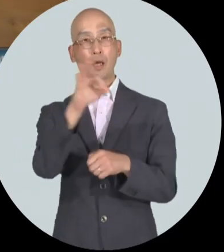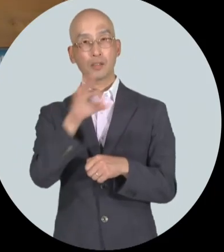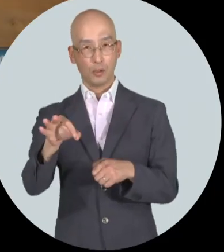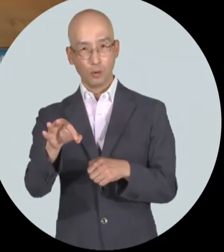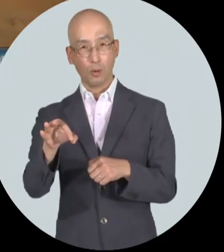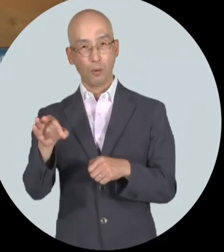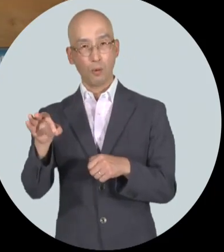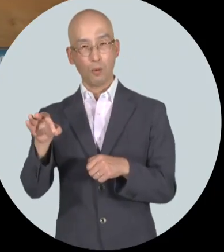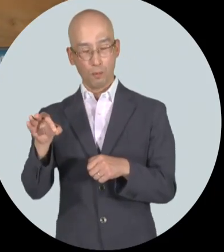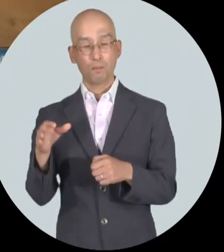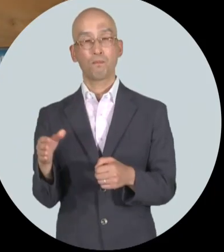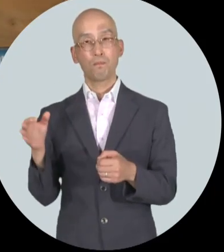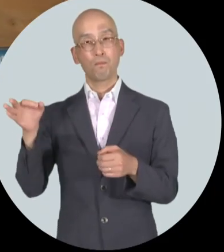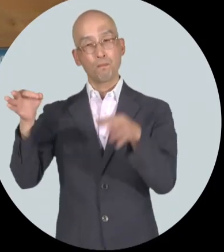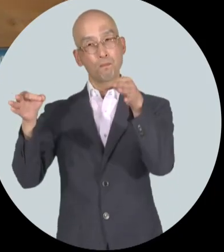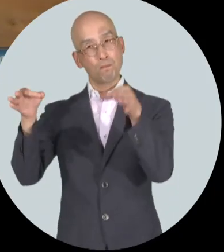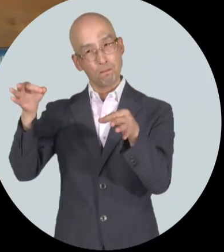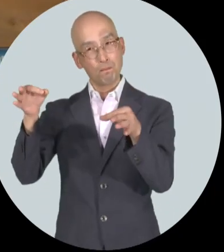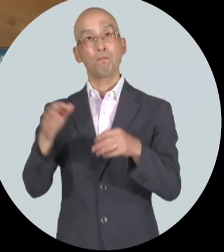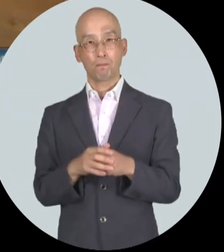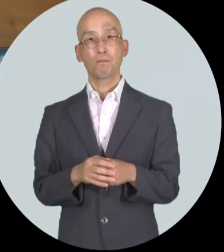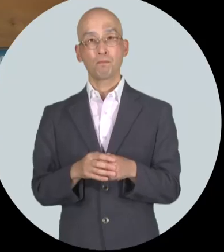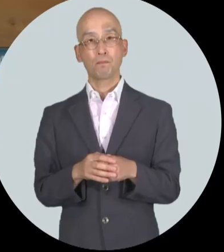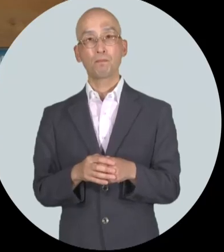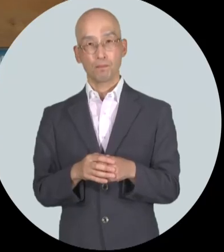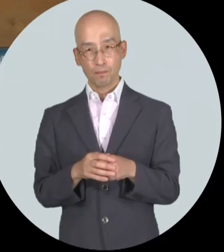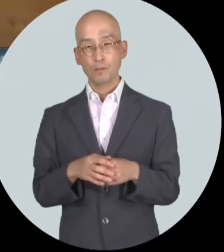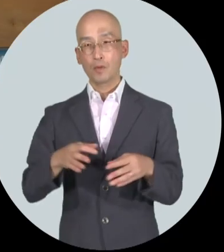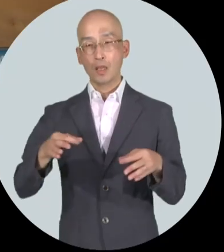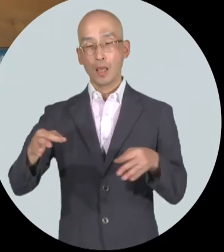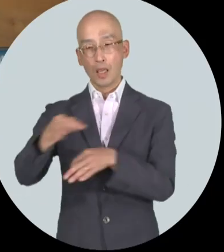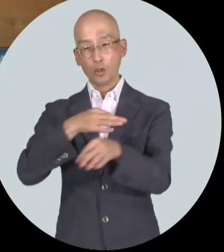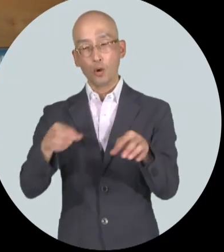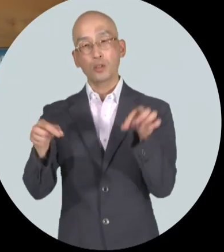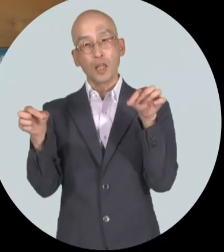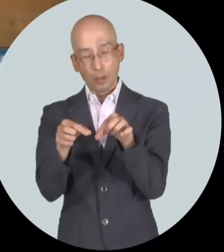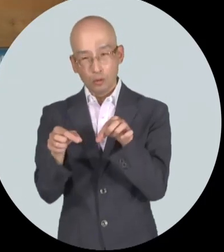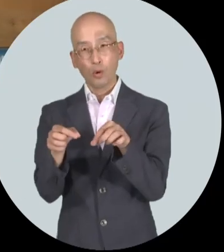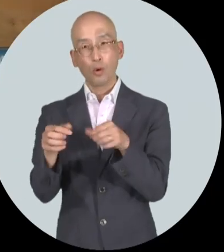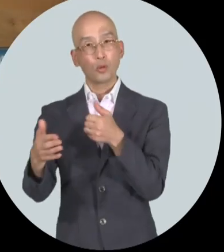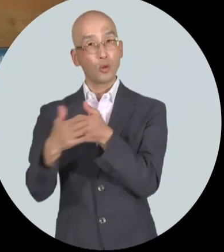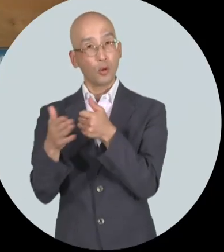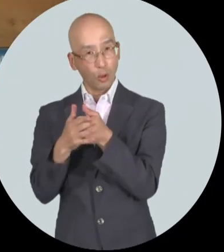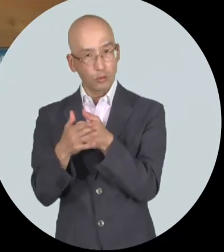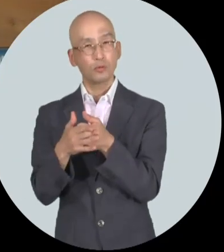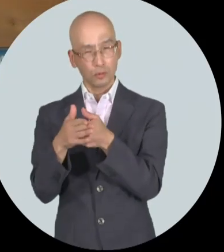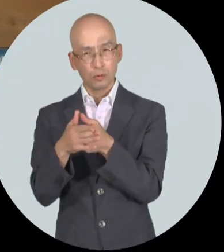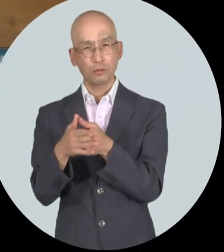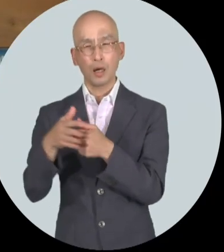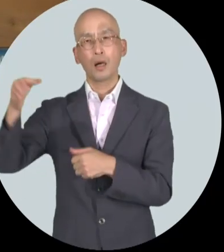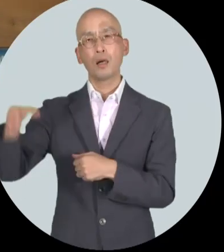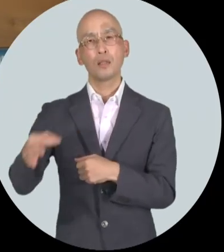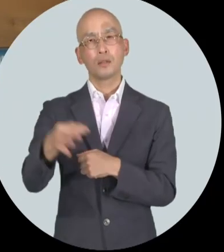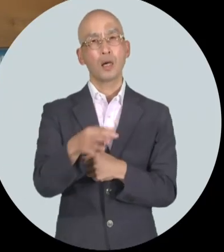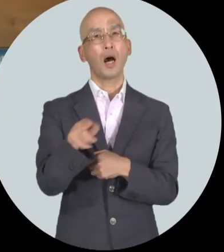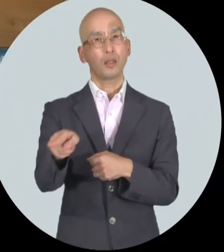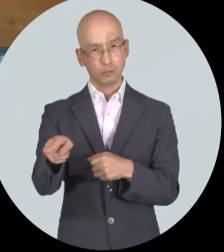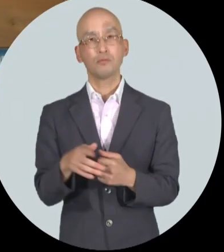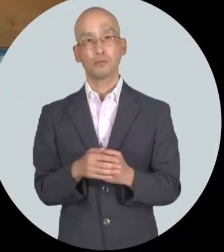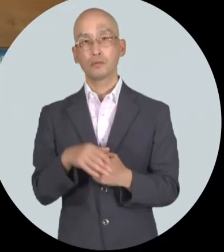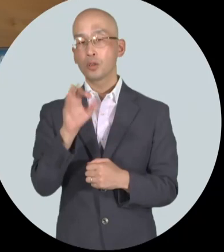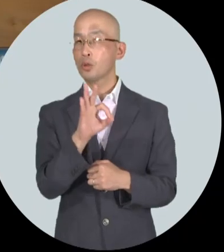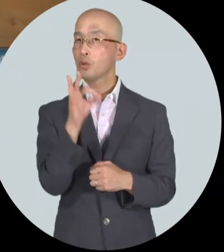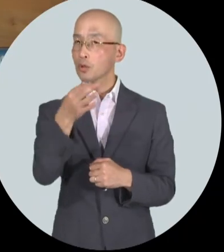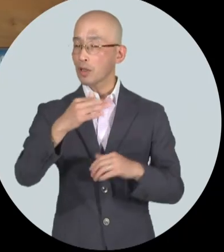94.7% ということで、これいつも言ってます、時短協力金については非常に変動幅が多いのと、予算